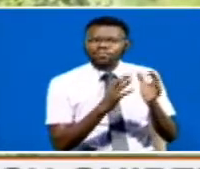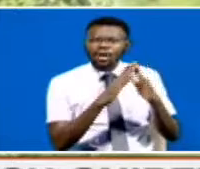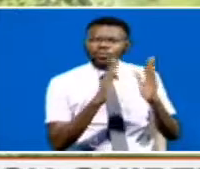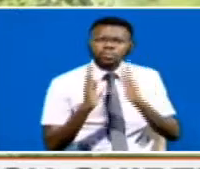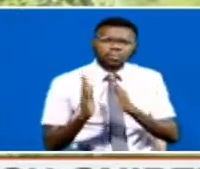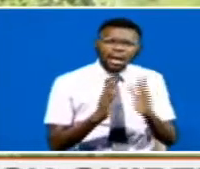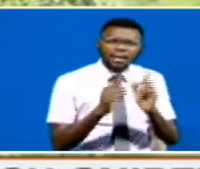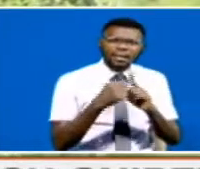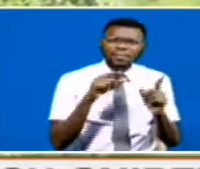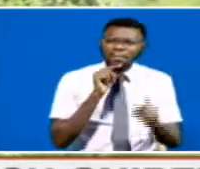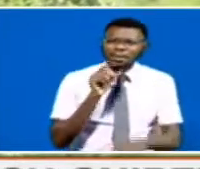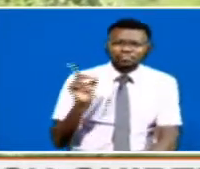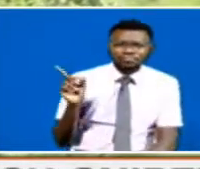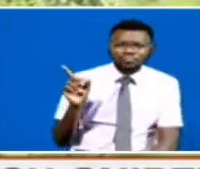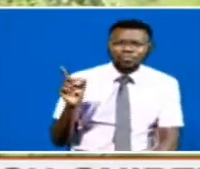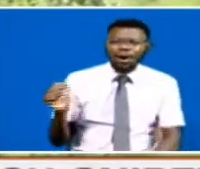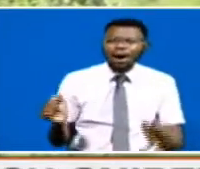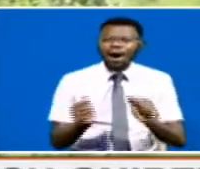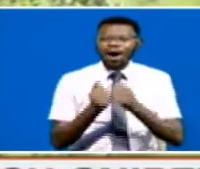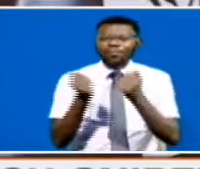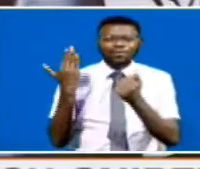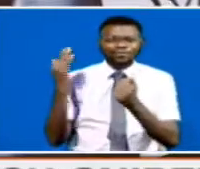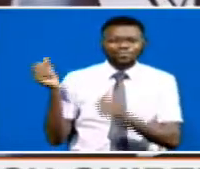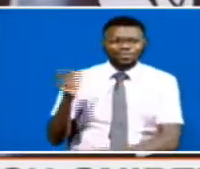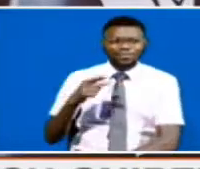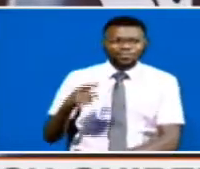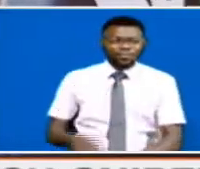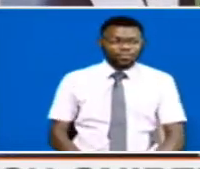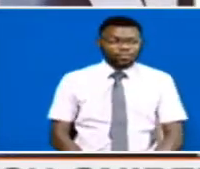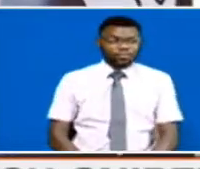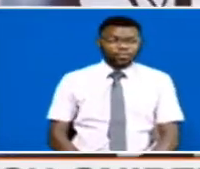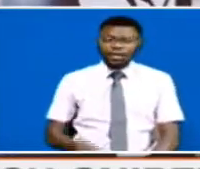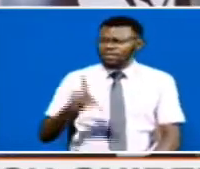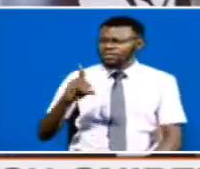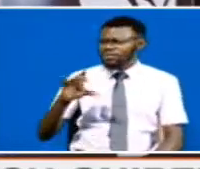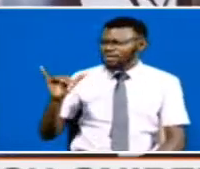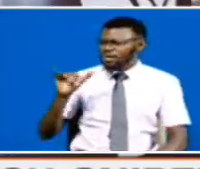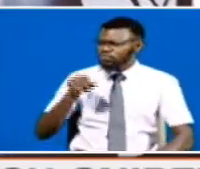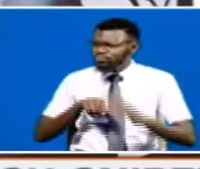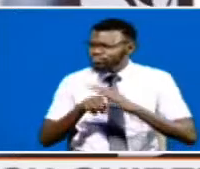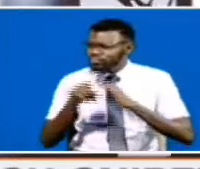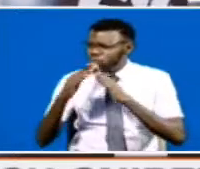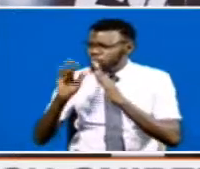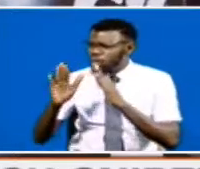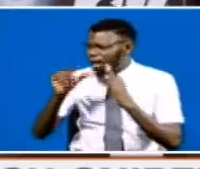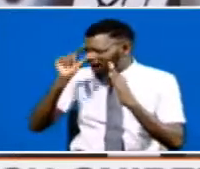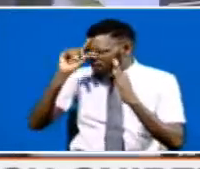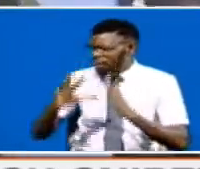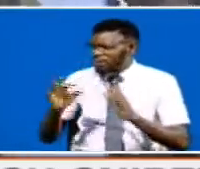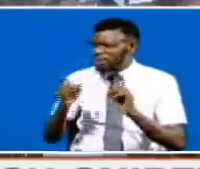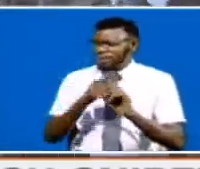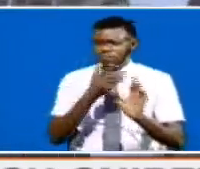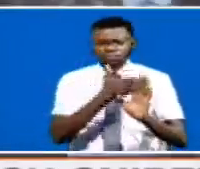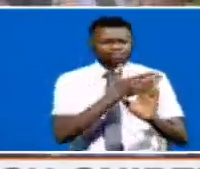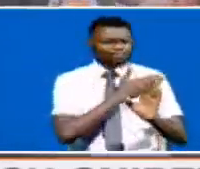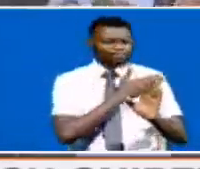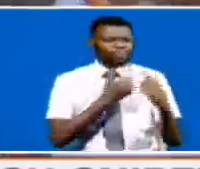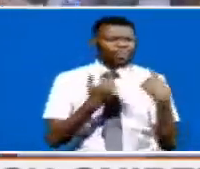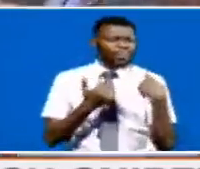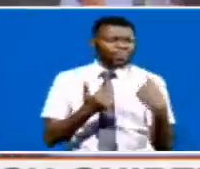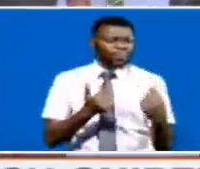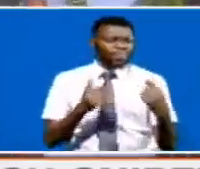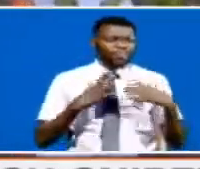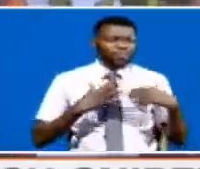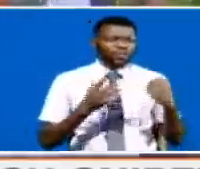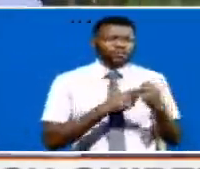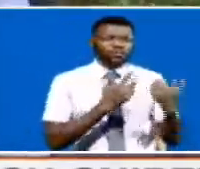mauaji ya Sniper yaliyofanyika mwezi uliopita. Uvamizi huu unajiri siku moja tu baada ya watu sita kukamatwa kuhusiana na